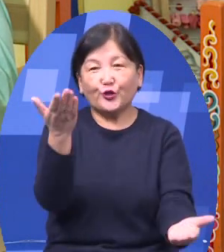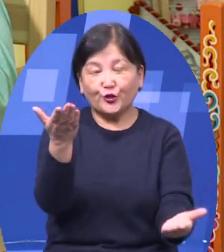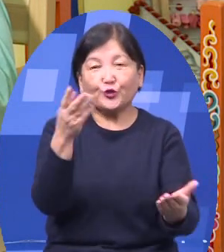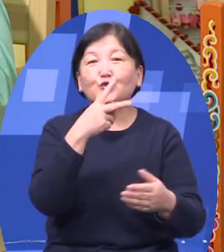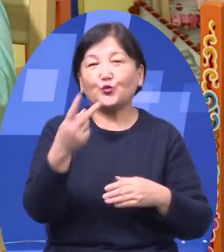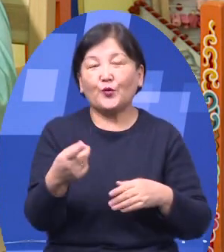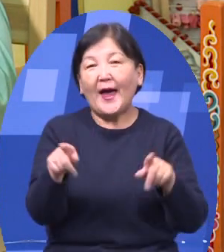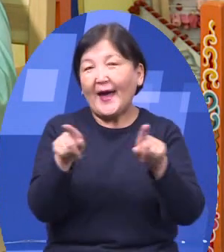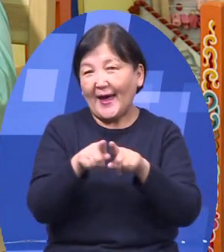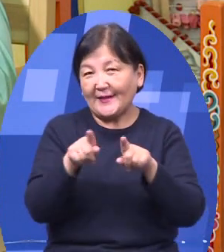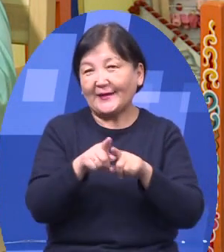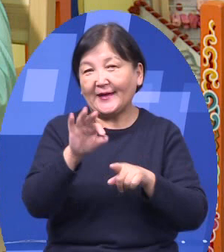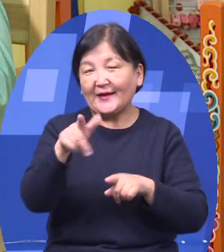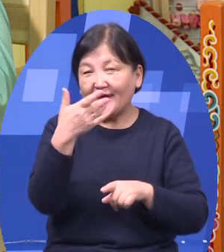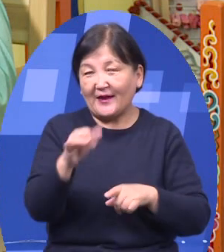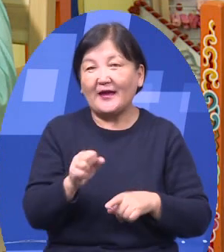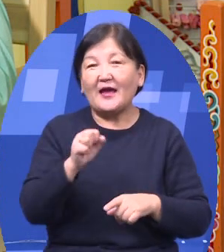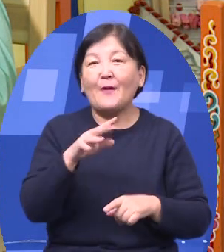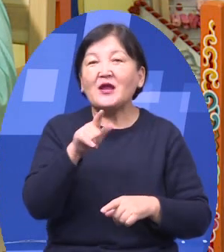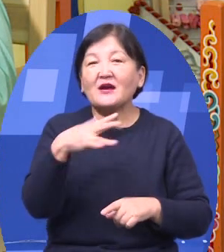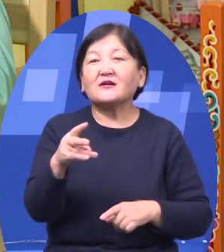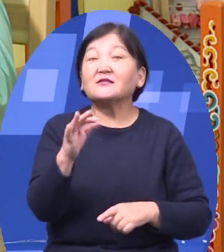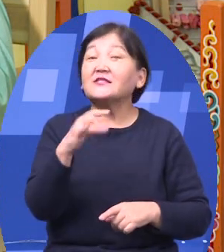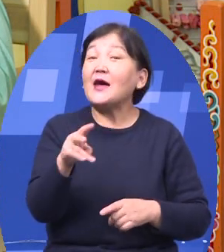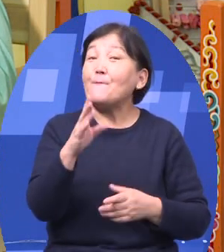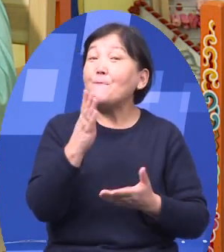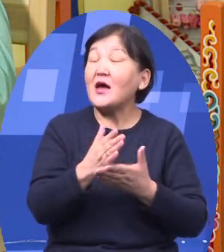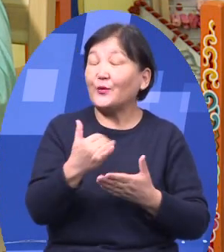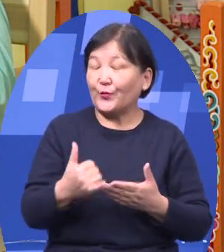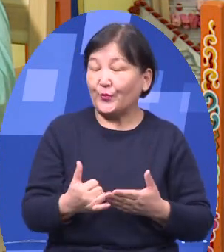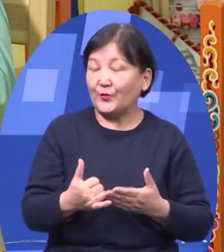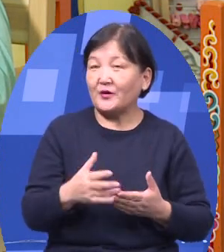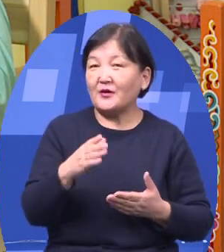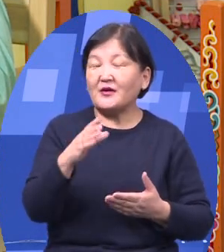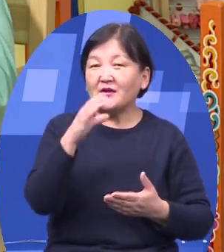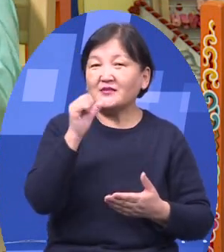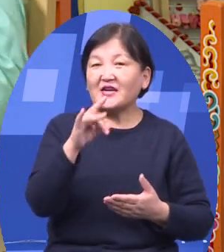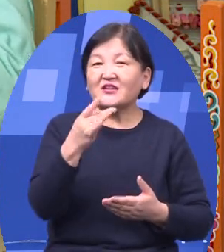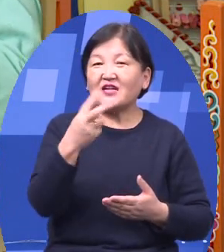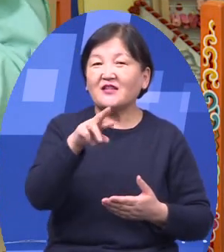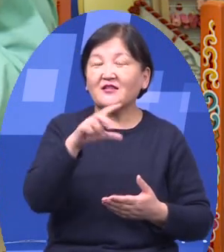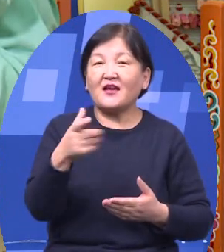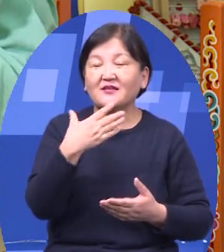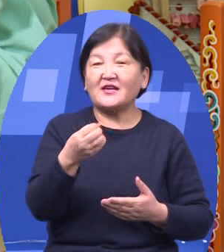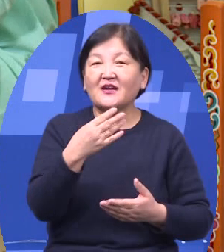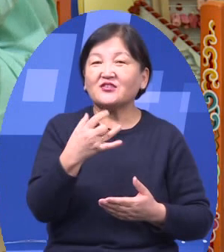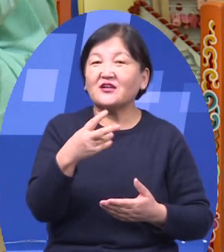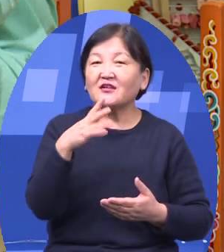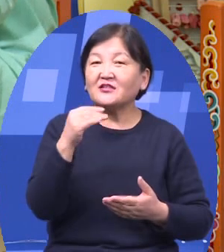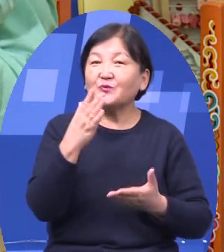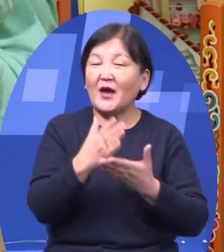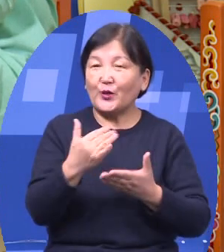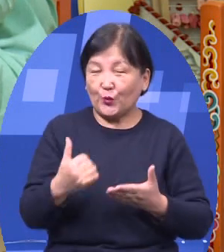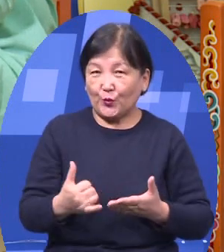дагаад хийгээрэй. Амархан сайн байна уу? Мэндээ амар сайн байна уу? Сар шиндээ сайхан шинэлгүү. Сайхан, сар шиндээ сайхан шилж байна